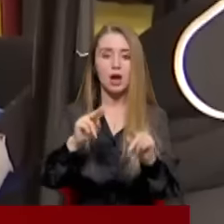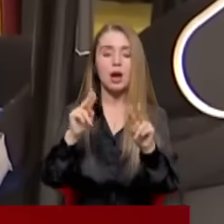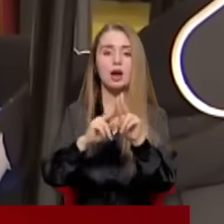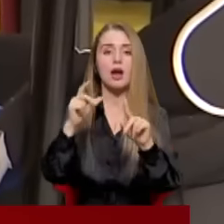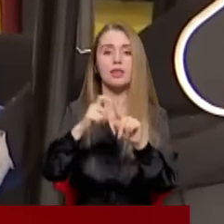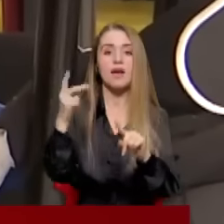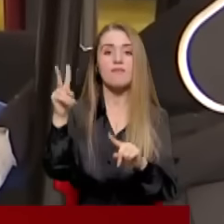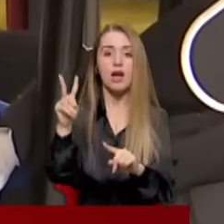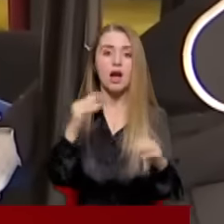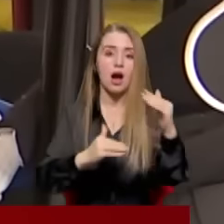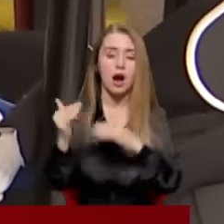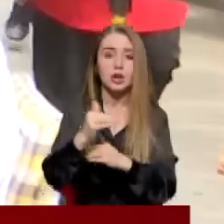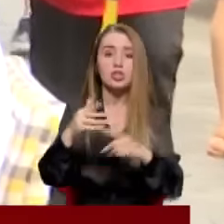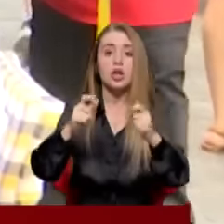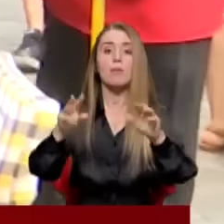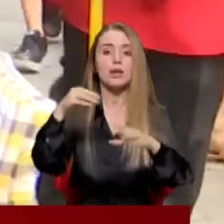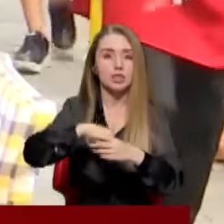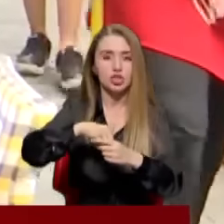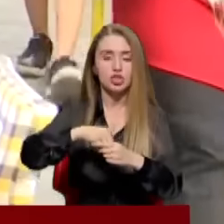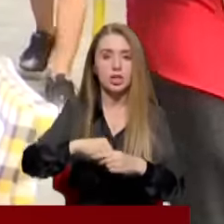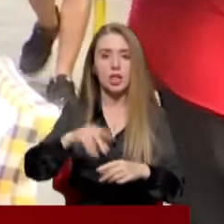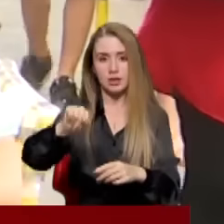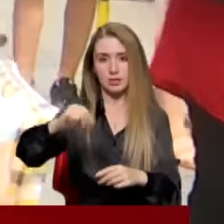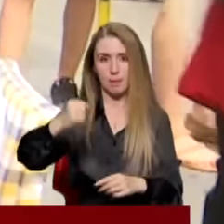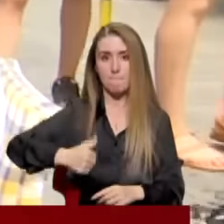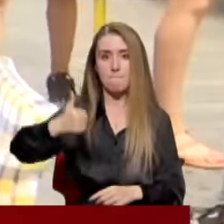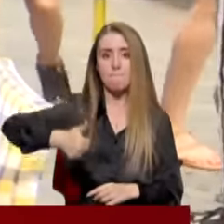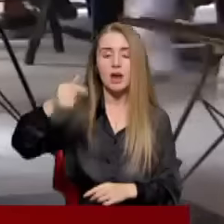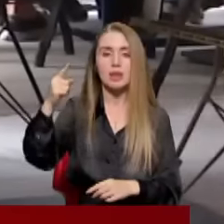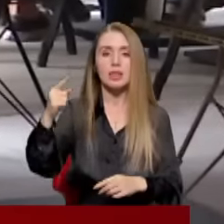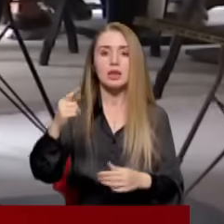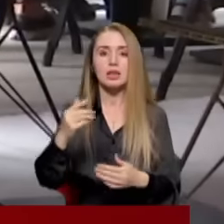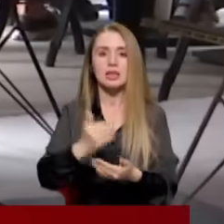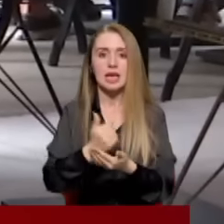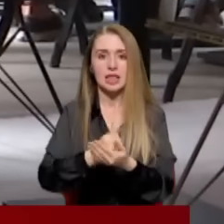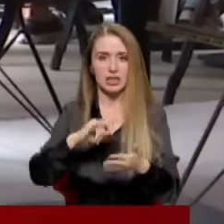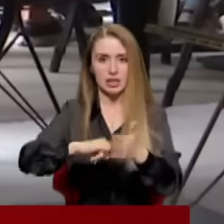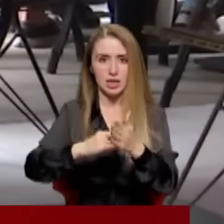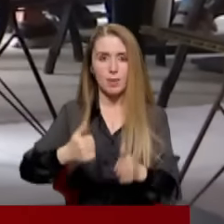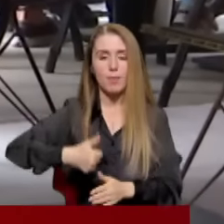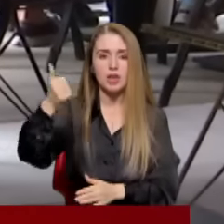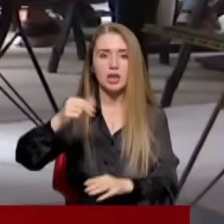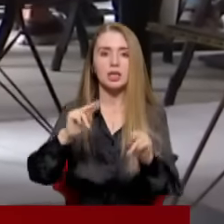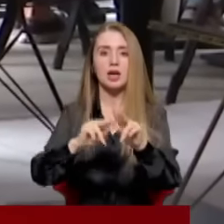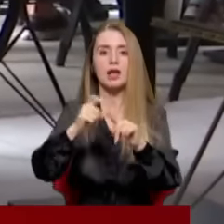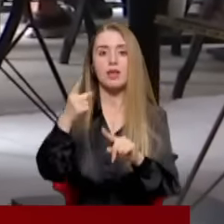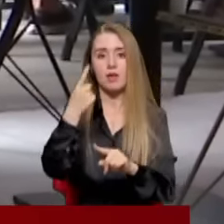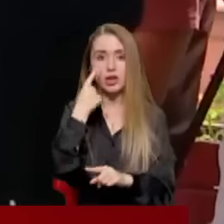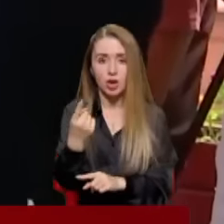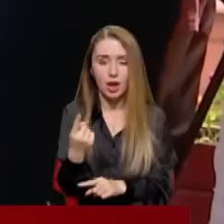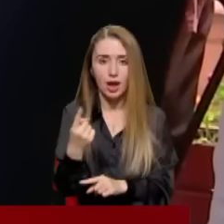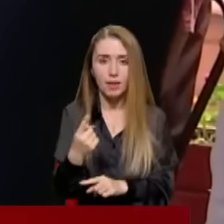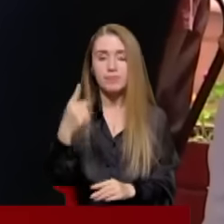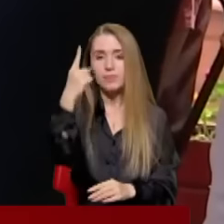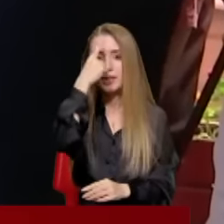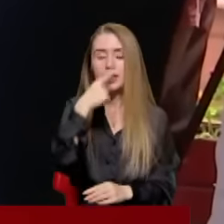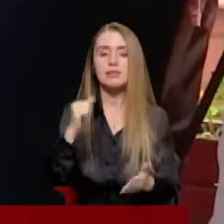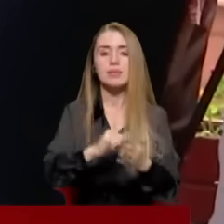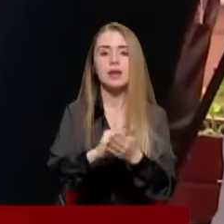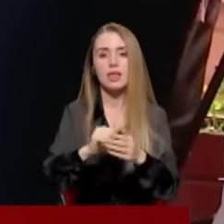artışını hala yansıtmayan esnaf için Hazine ve Maliye Bakanlığı Gelir İdaresi Başkanlığı katma değer vergisi tebliğ bildiğini resmi